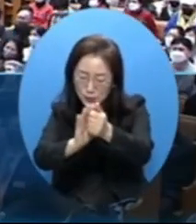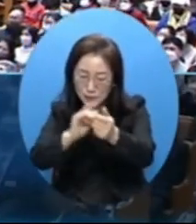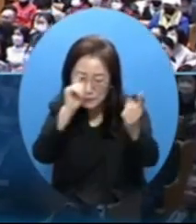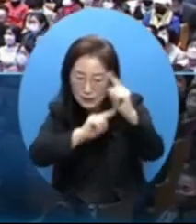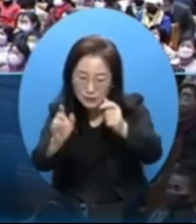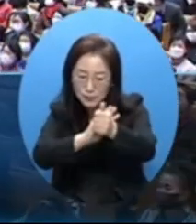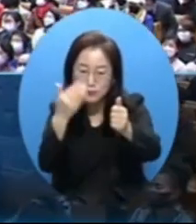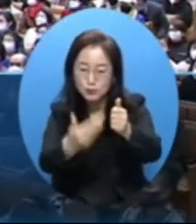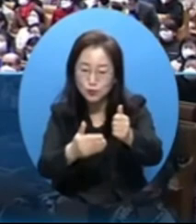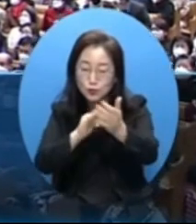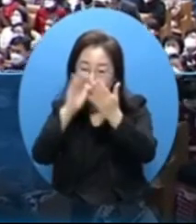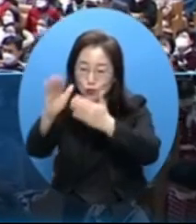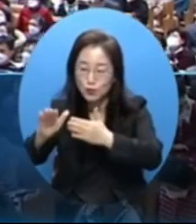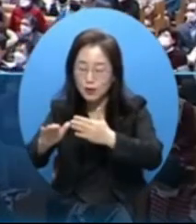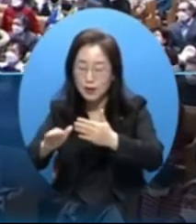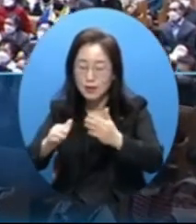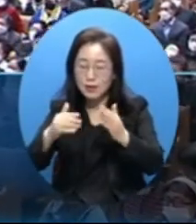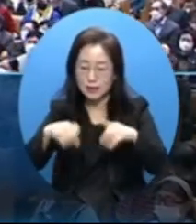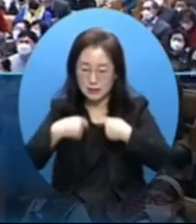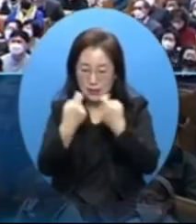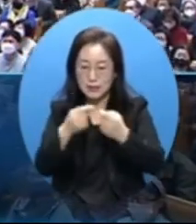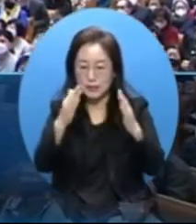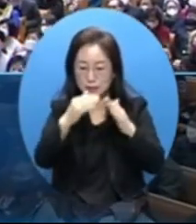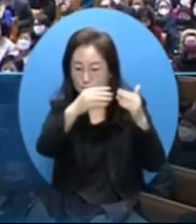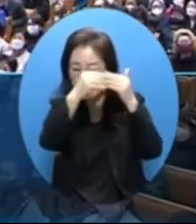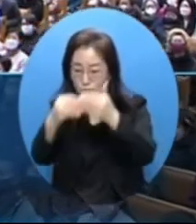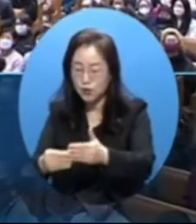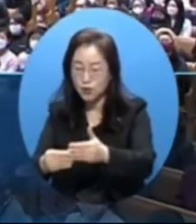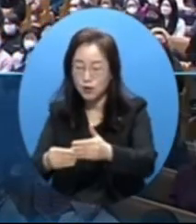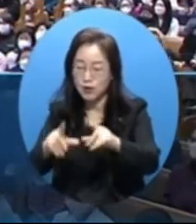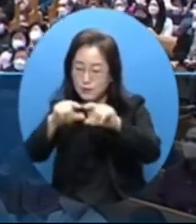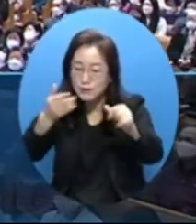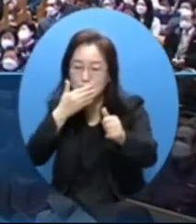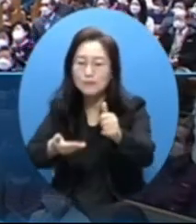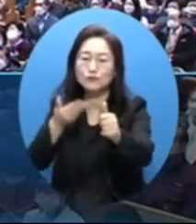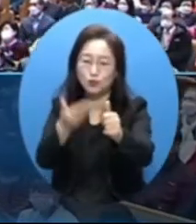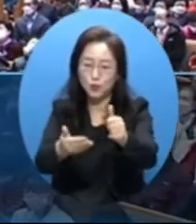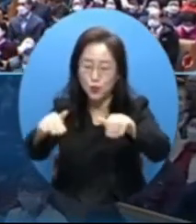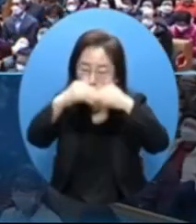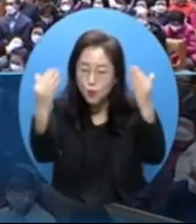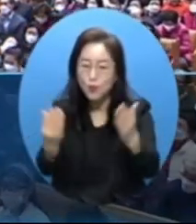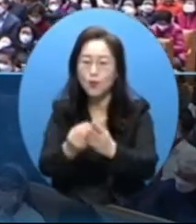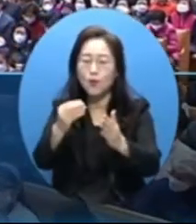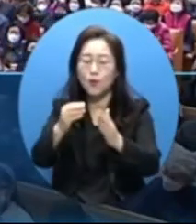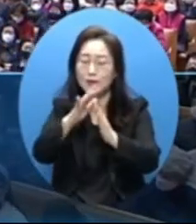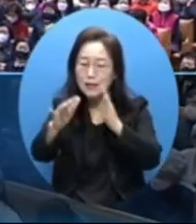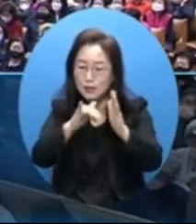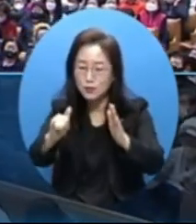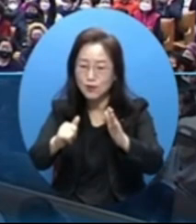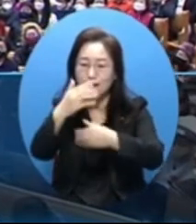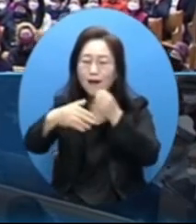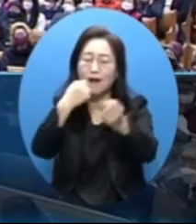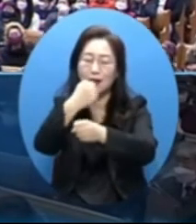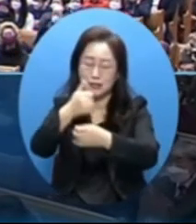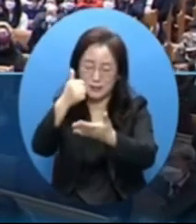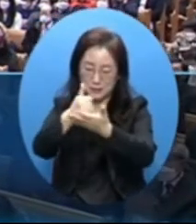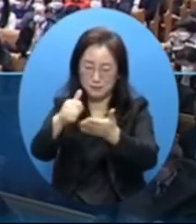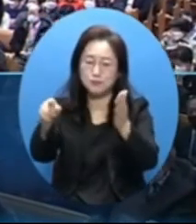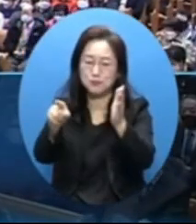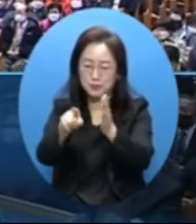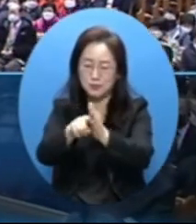가족이 다 침례를 받아 놓고 그들을 데리고 자기 집에 올라가서 음식을 차려주고 그와 온 집안에 하나님 믿음으로 크게